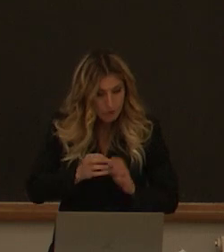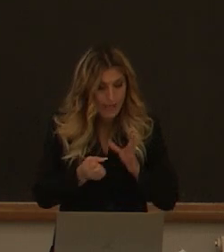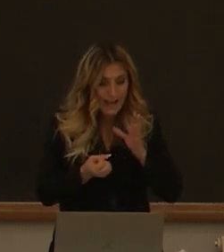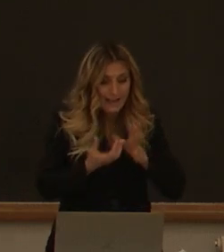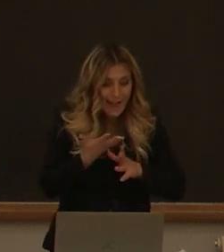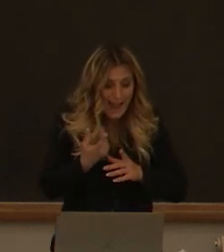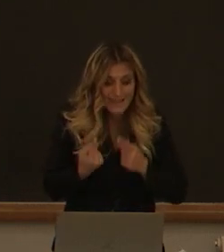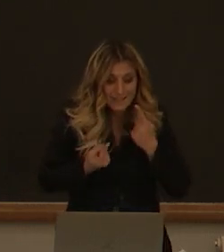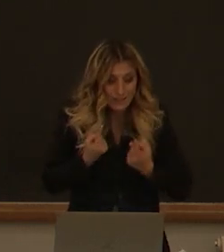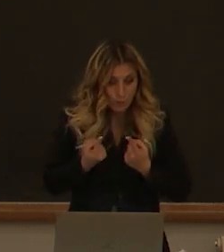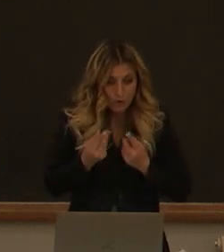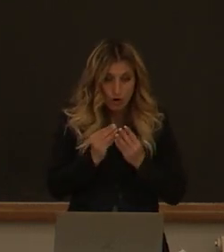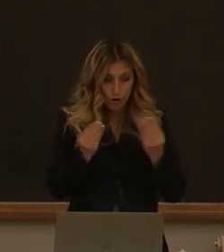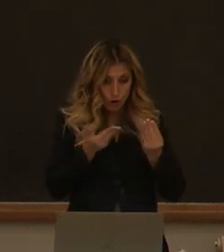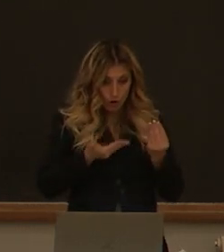giovani possano